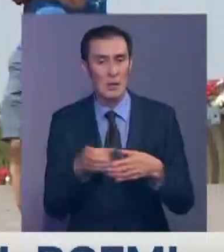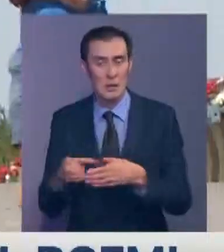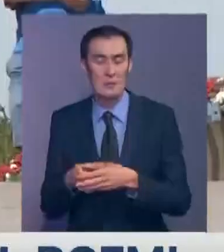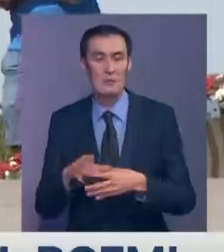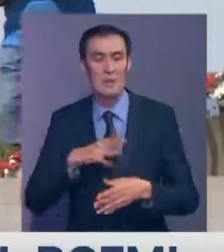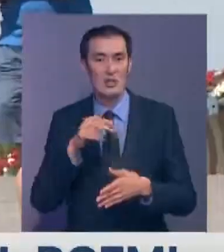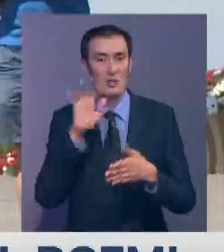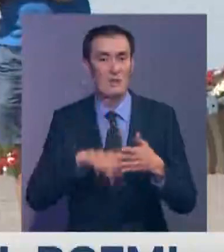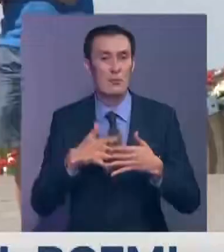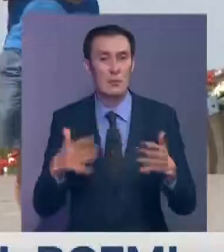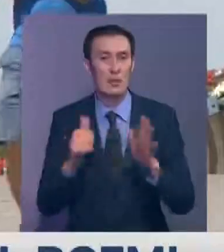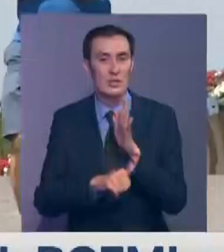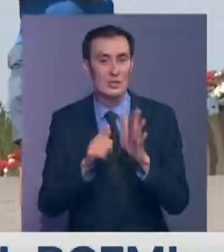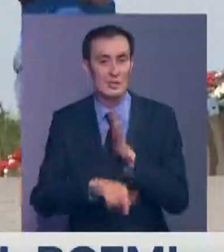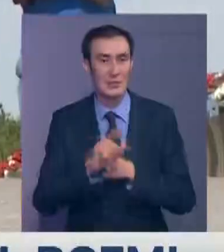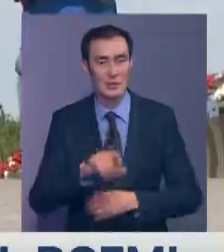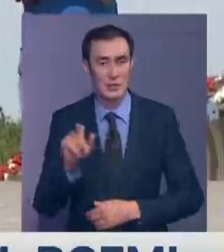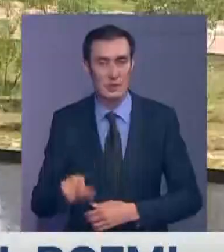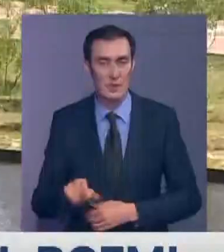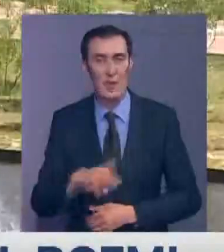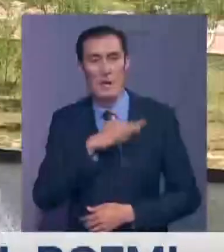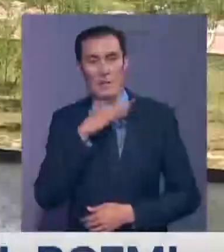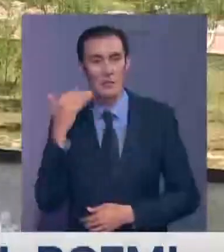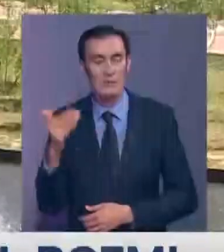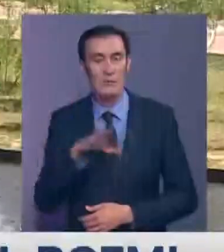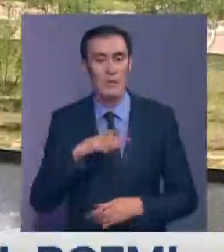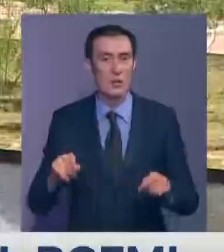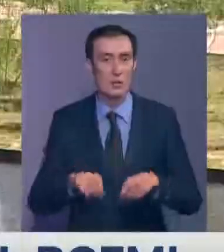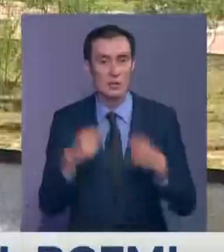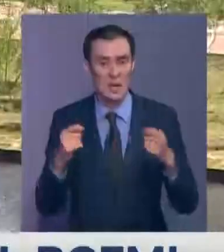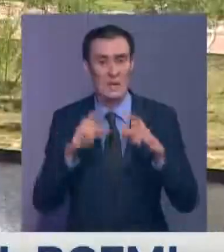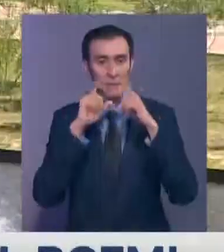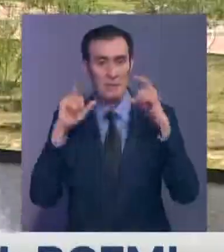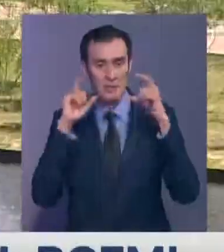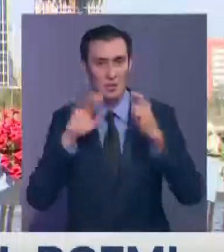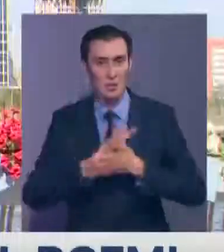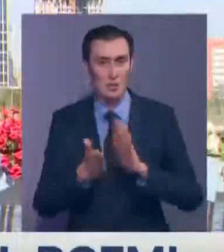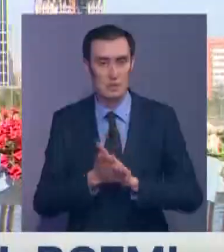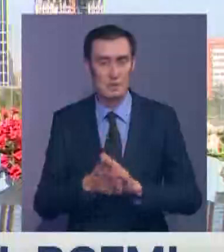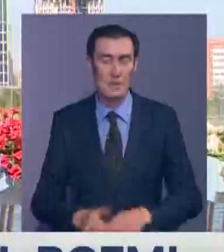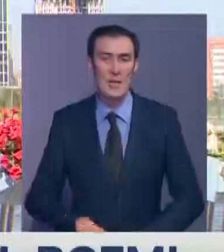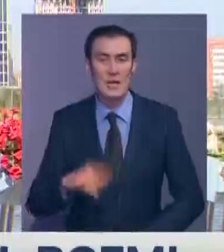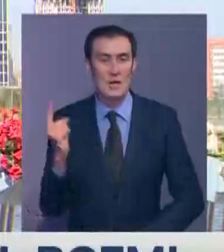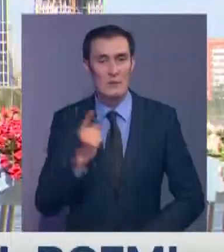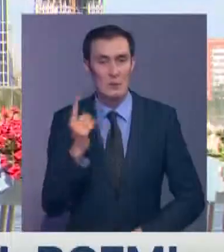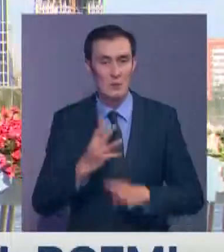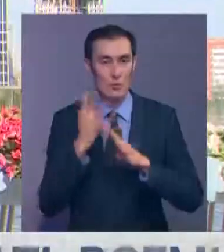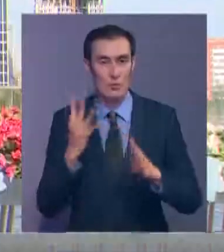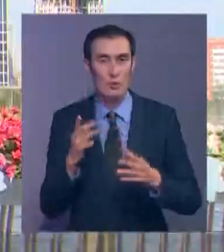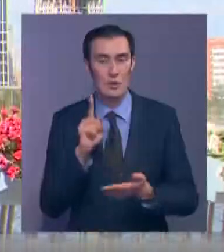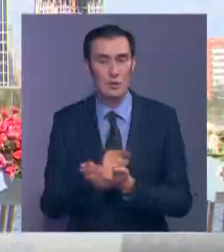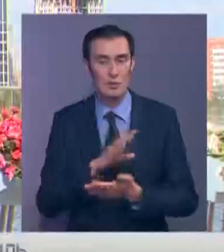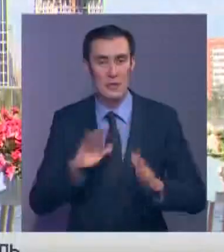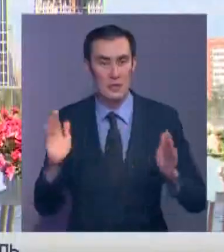СЭС оштрафовали больше 60 человек. Большинство из них нарушили масочный режим. В первую очередь, значит,